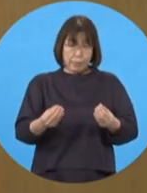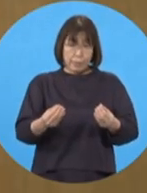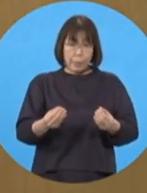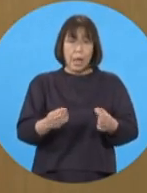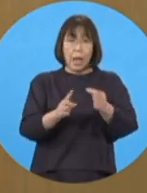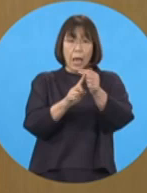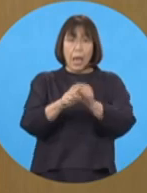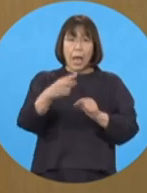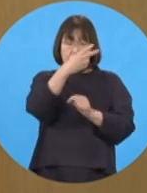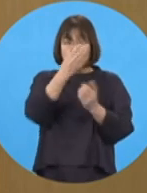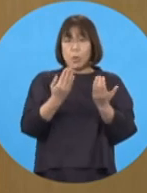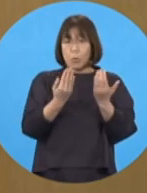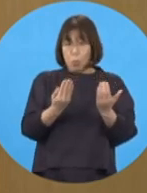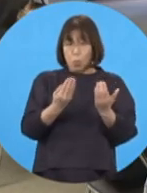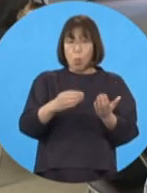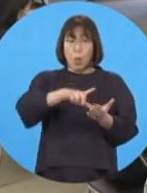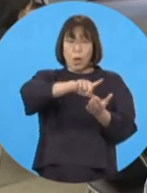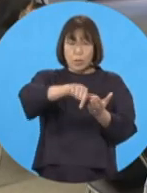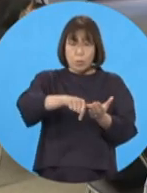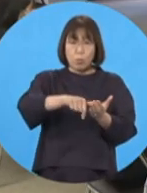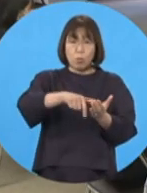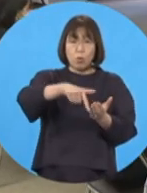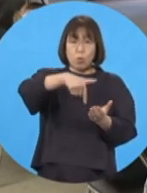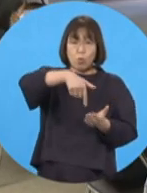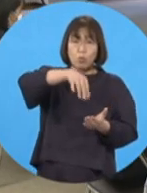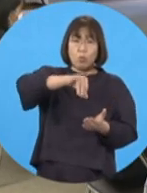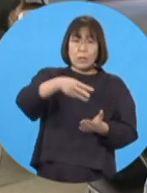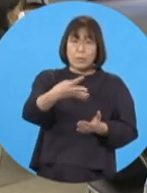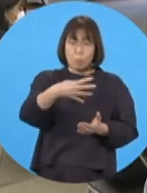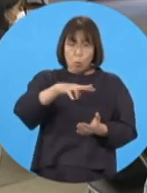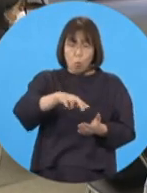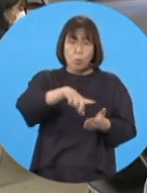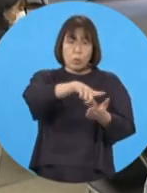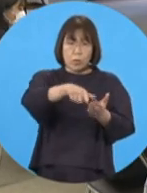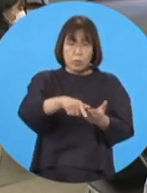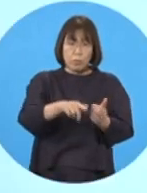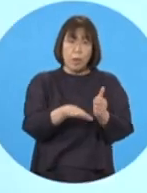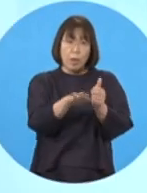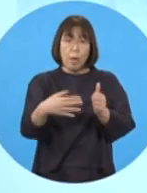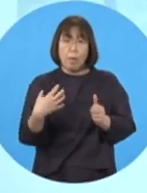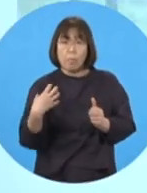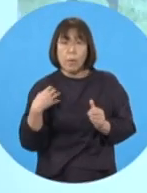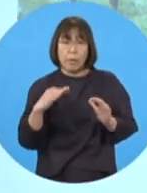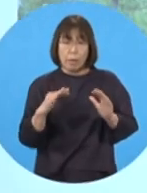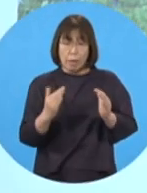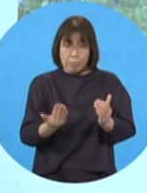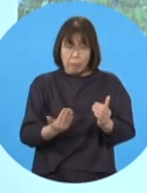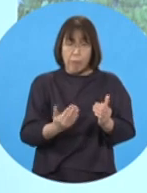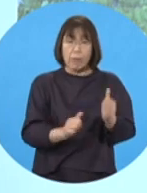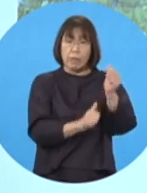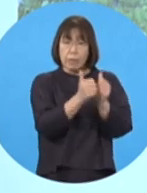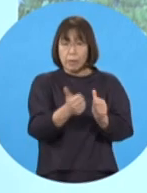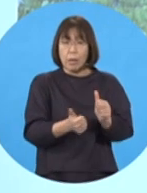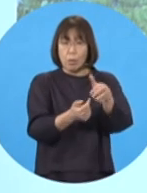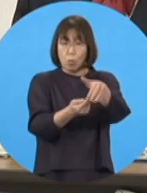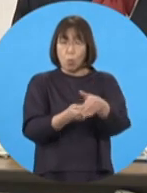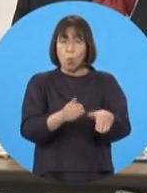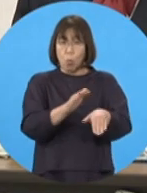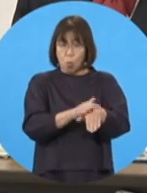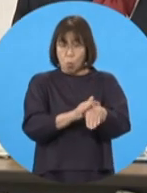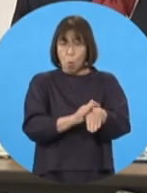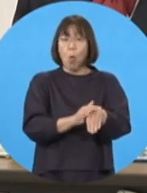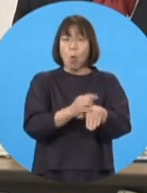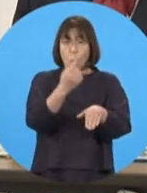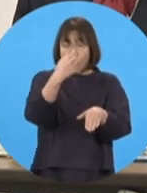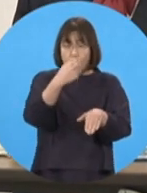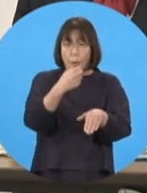穴吹高校は地元の淵明地区で環境に負荷をかけない伝統農法を学び、その体験を生かしたスイー